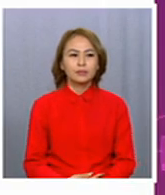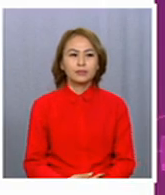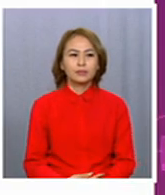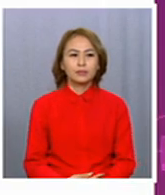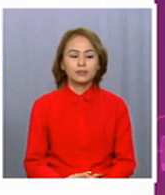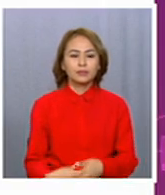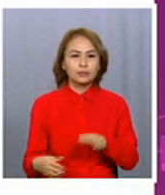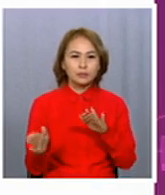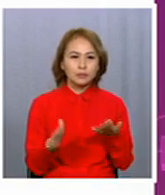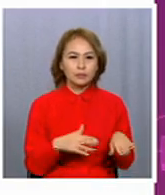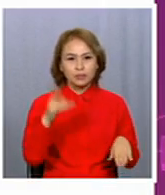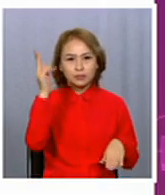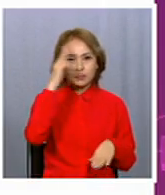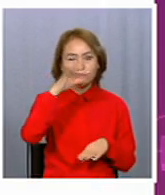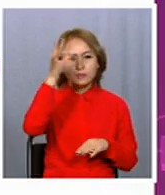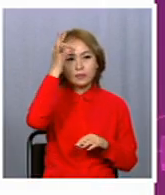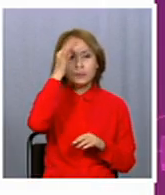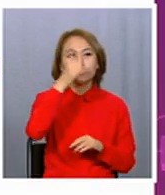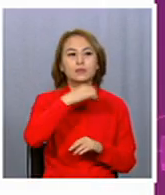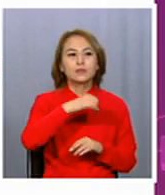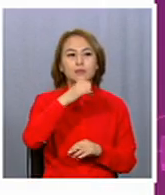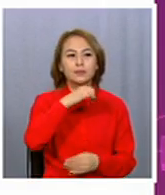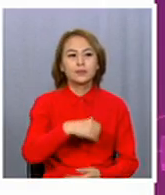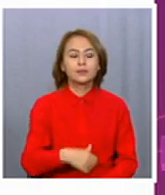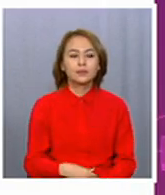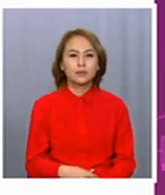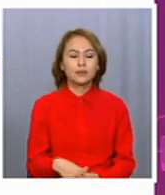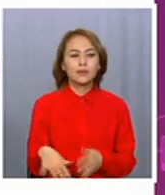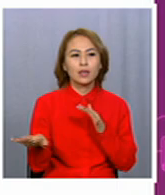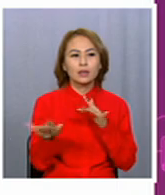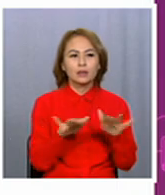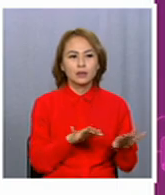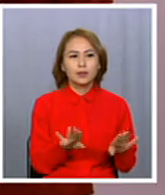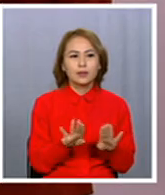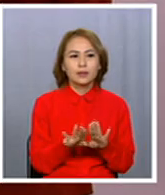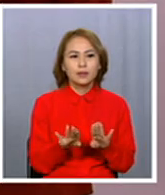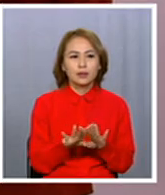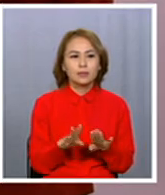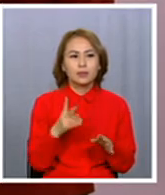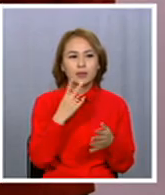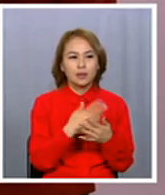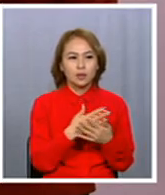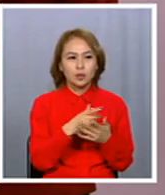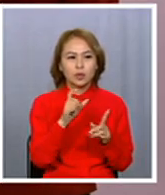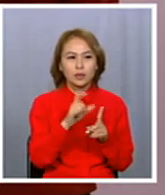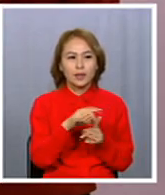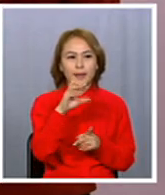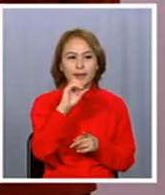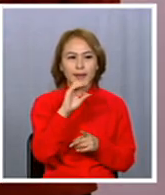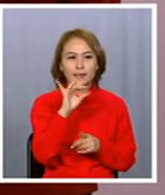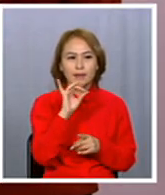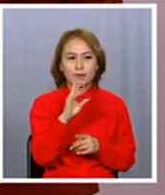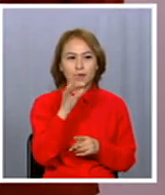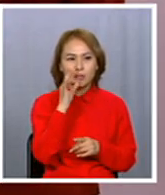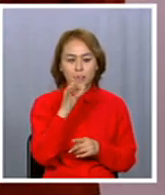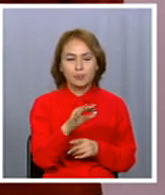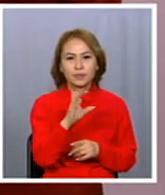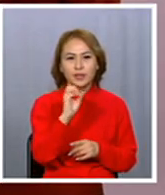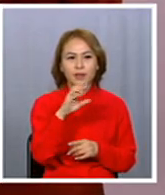Өткен сабақты еске түсіріп өтейік. Заттардың қимылын, іс-әрекетін білдіретін сөздерді етістік